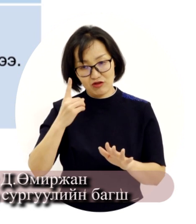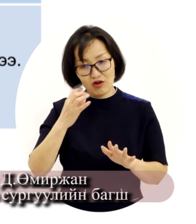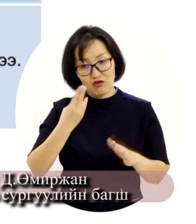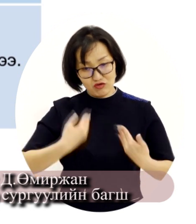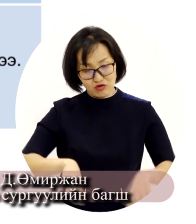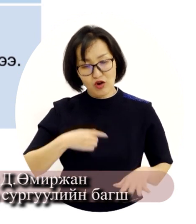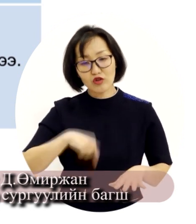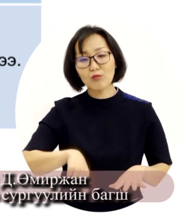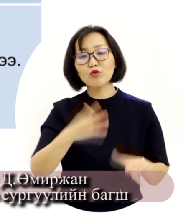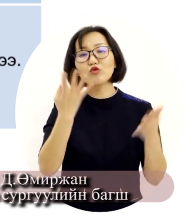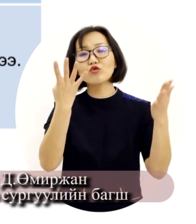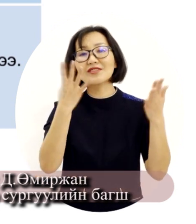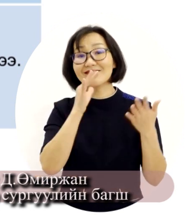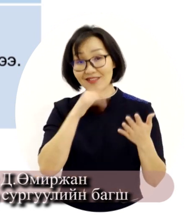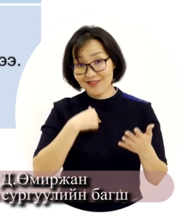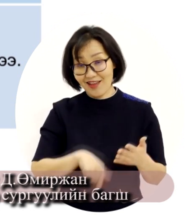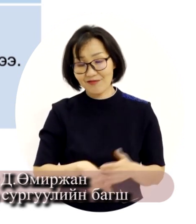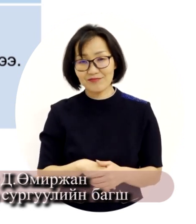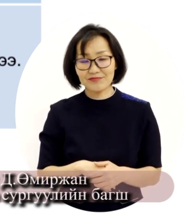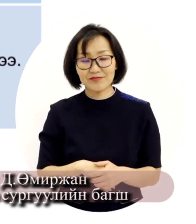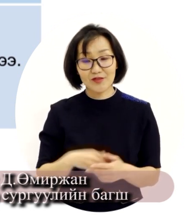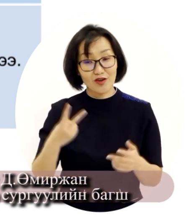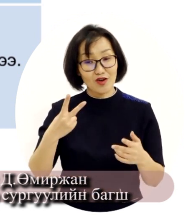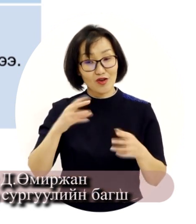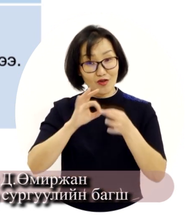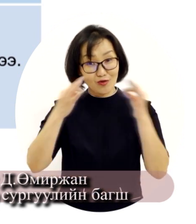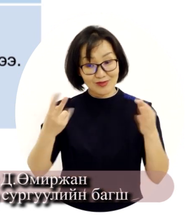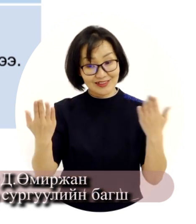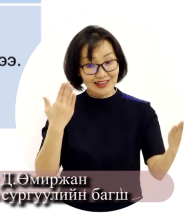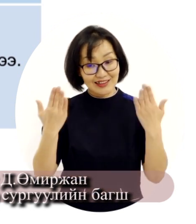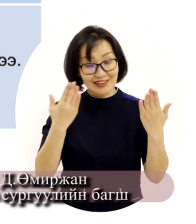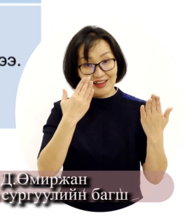мемлекеті ертеде орнаған. Келесі сөйлеміз,